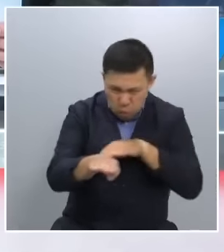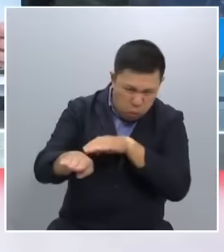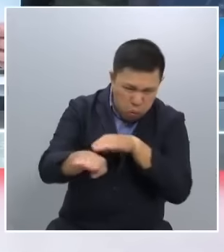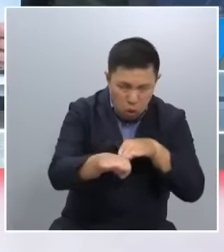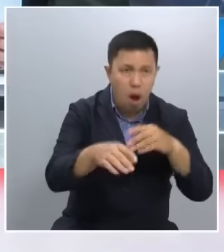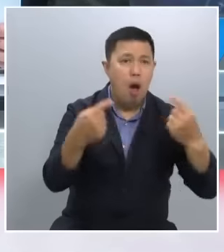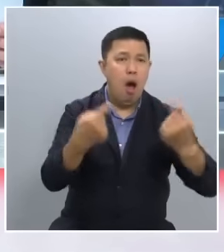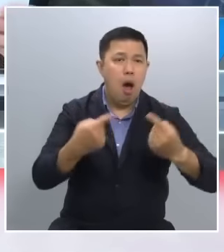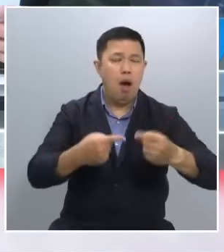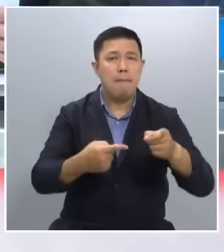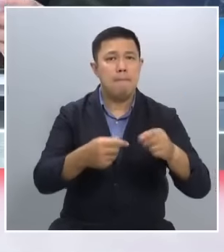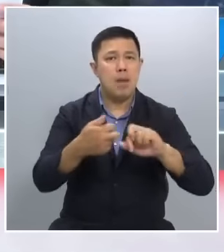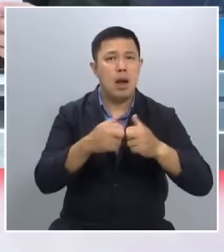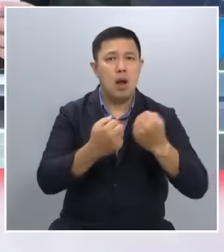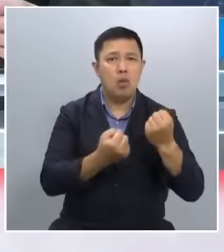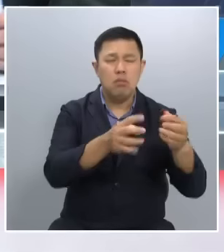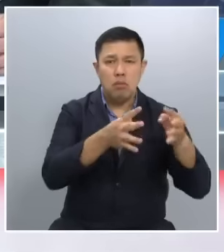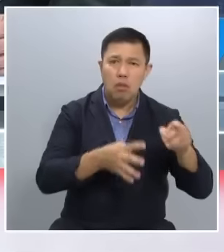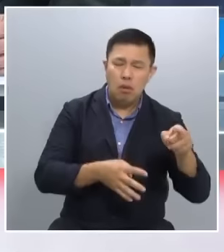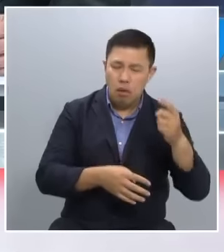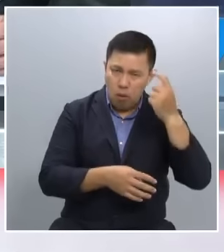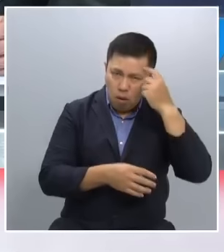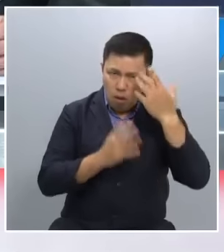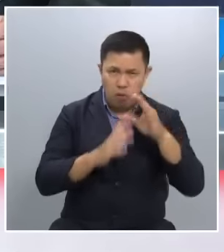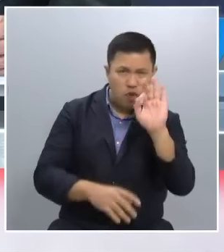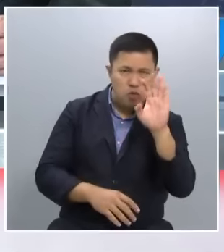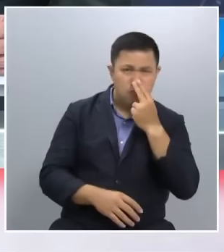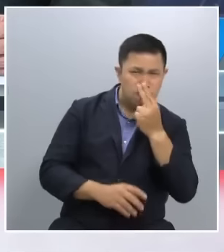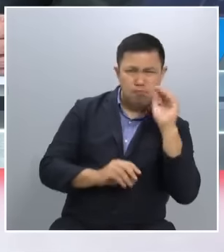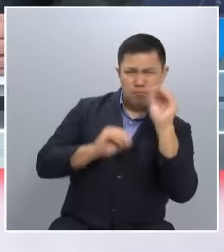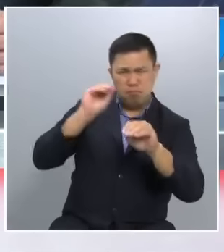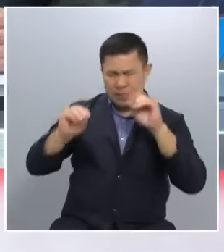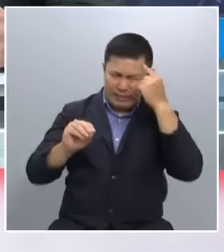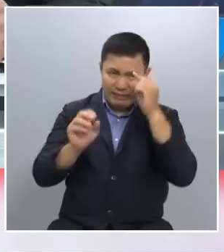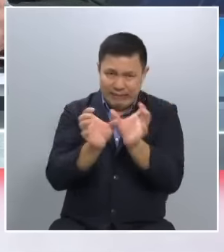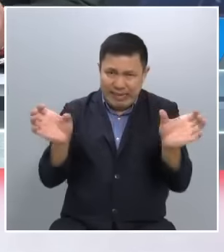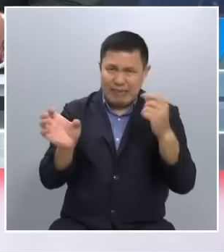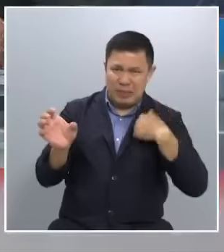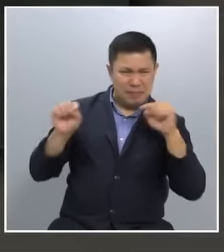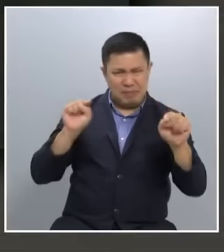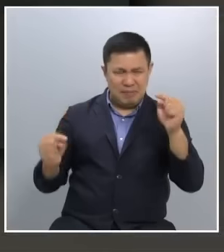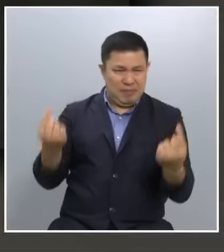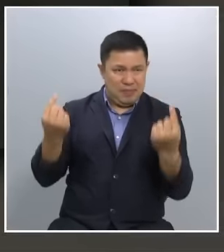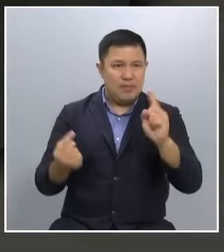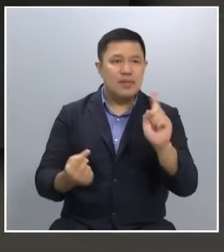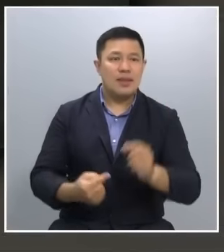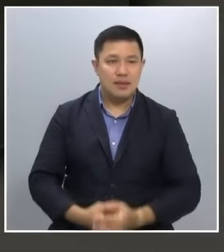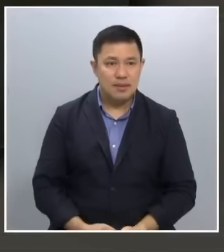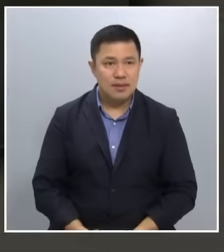นนะครับปรากฏว่าตอนนี้เนี่ยความคิดเห็นของคนในโซเชียลเนี่ยแตกเป็น2ฝ่ายเอ้าลองไปดูหน่อยครับคุณผู้ชมครับ